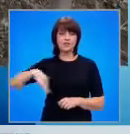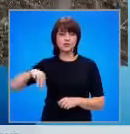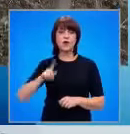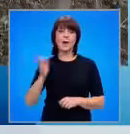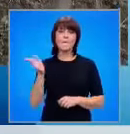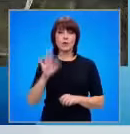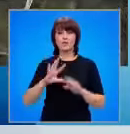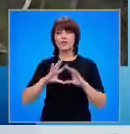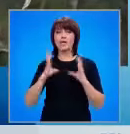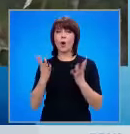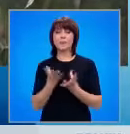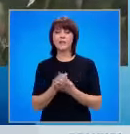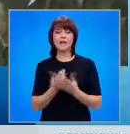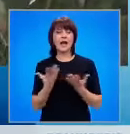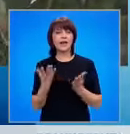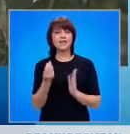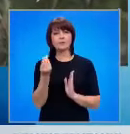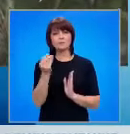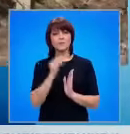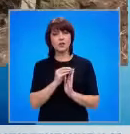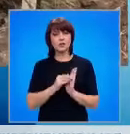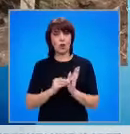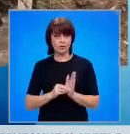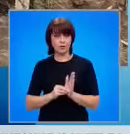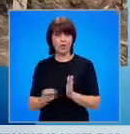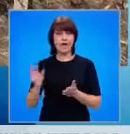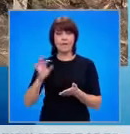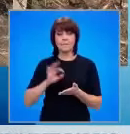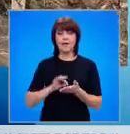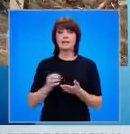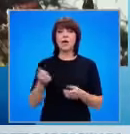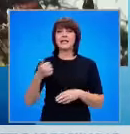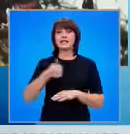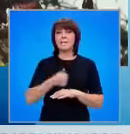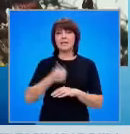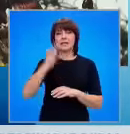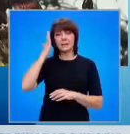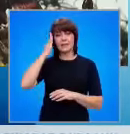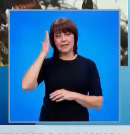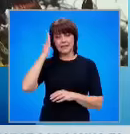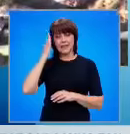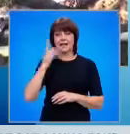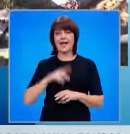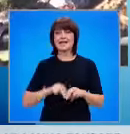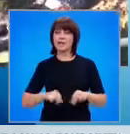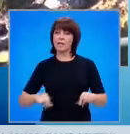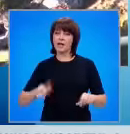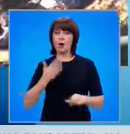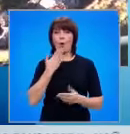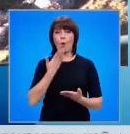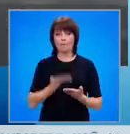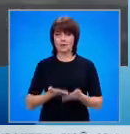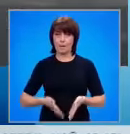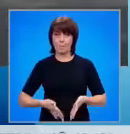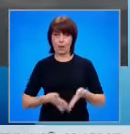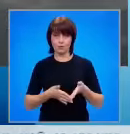обобщи на каква стойност са загубите. На място пристигна и заместник министърът на земеделието, който обеща помощ на лозарите. Ето